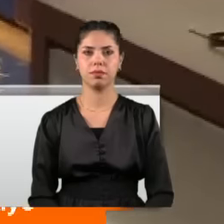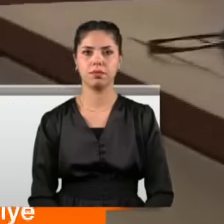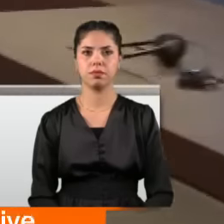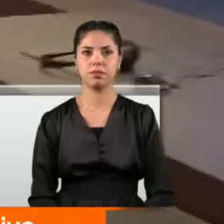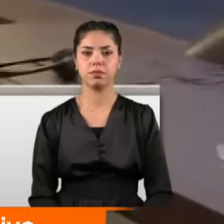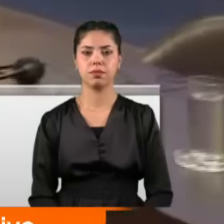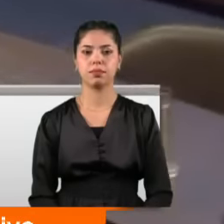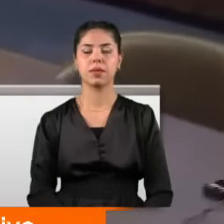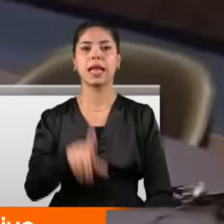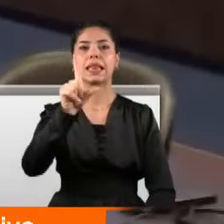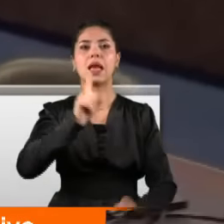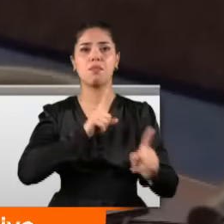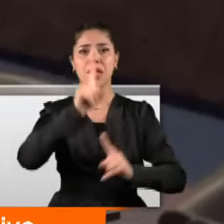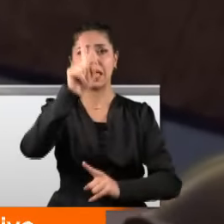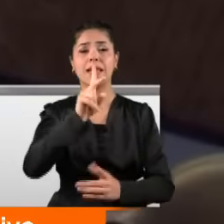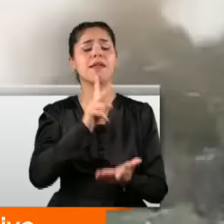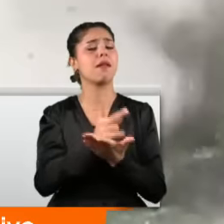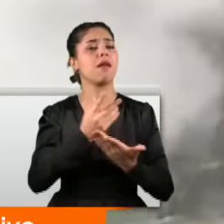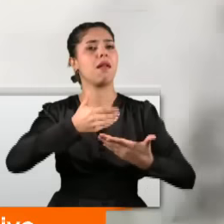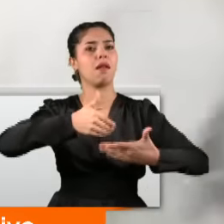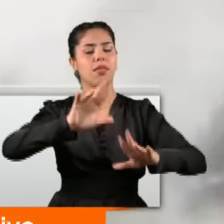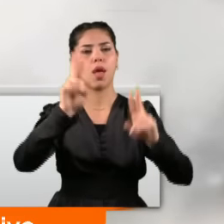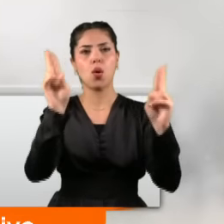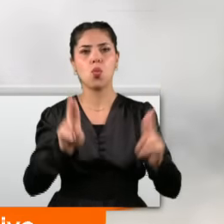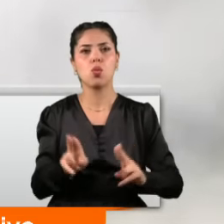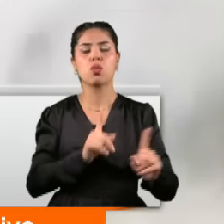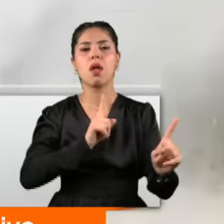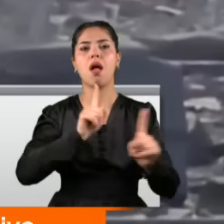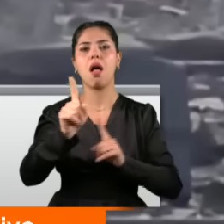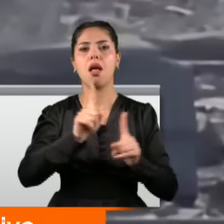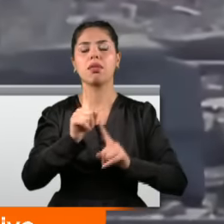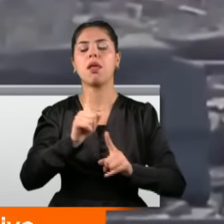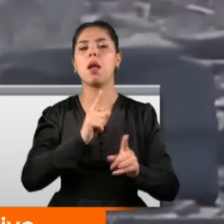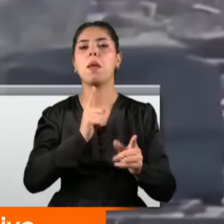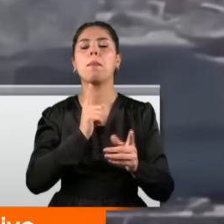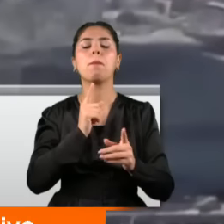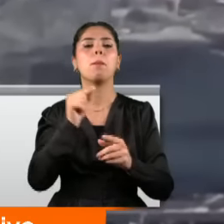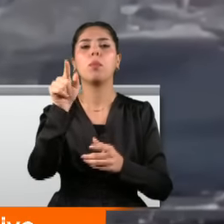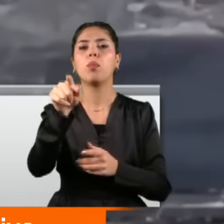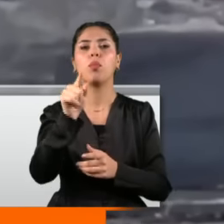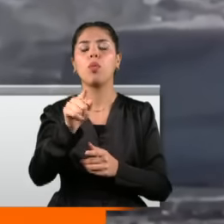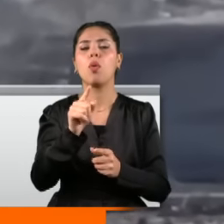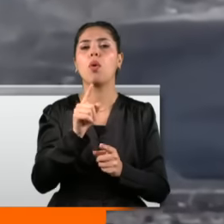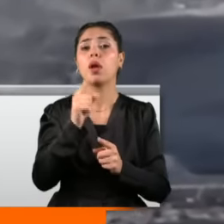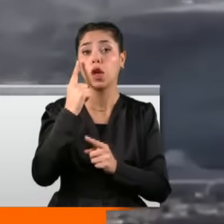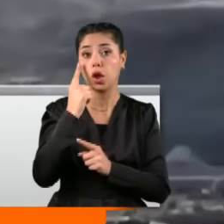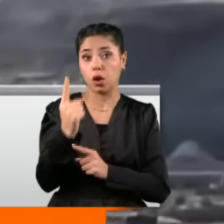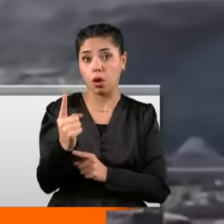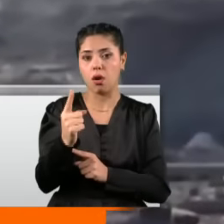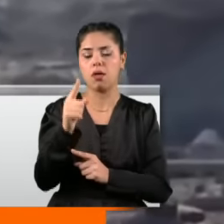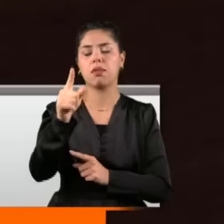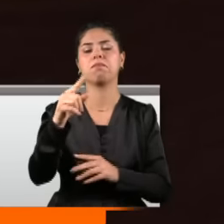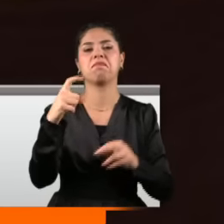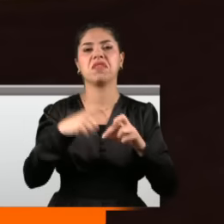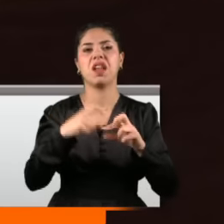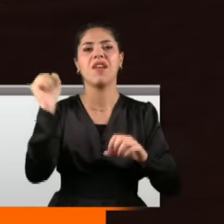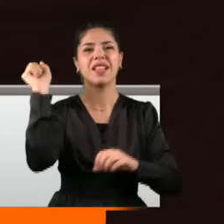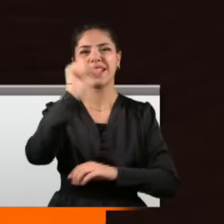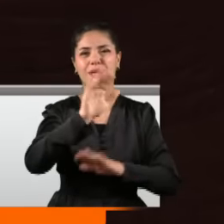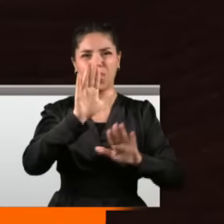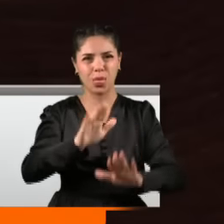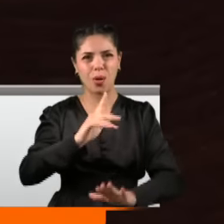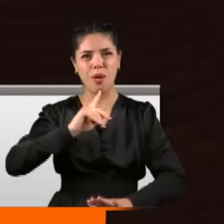Bu, Lahey'in verdiği ilk karar da değil. Uluslararası Adalet Divanı Mayıs ayında Refah saldırılarını durdurma emri vermiş ama